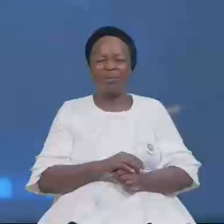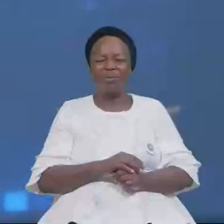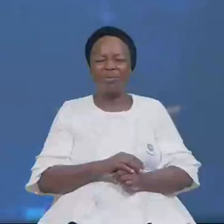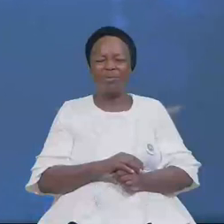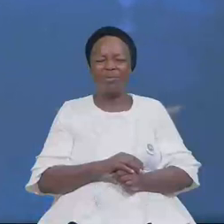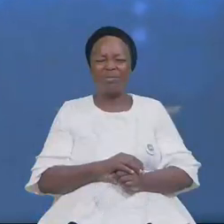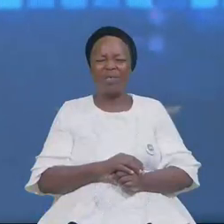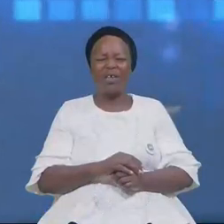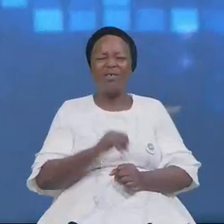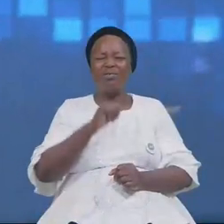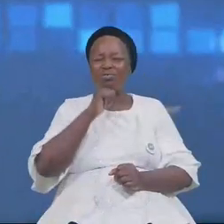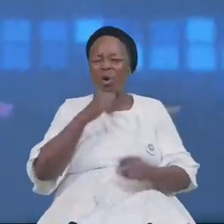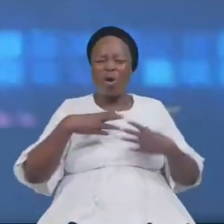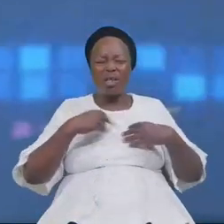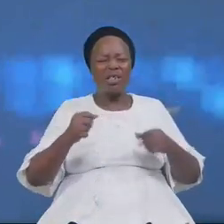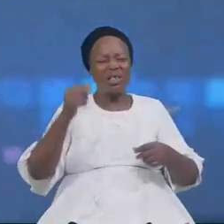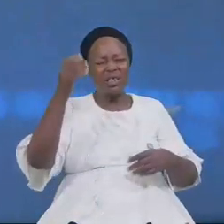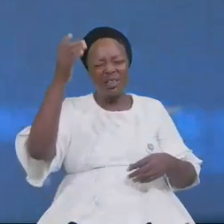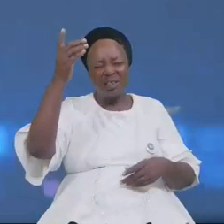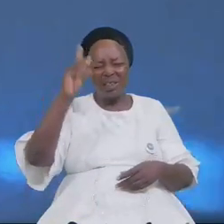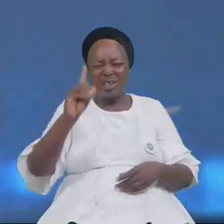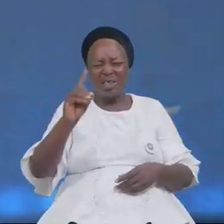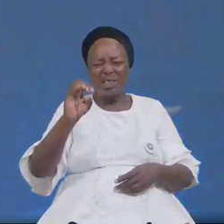Maladie incurable du cancer,